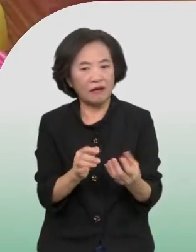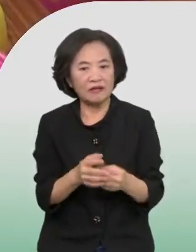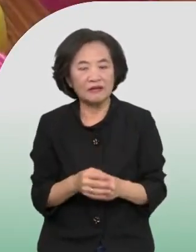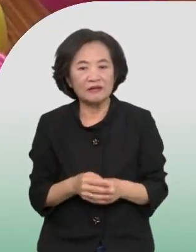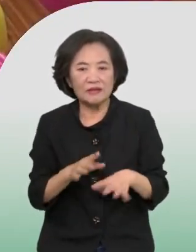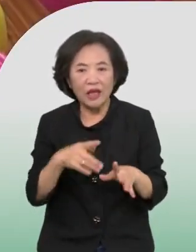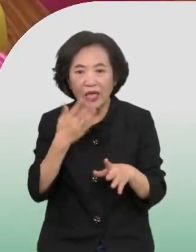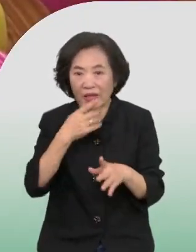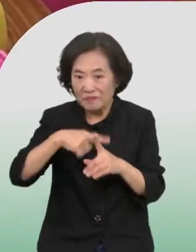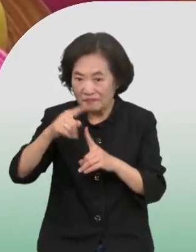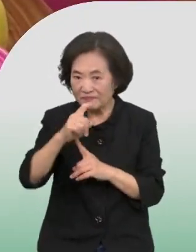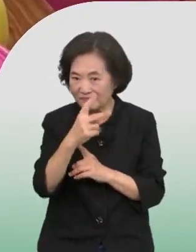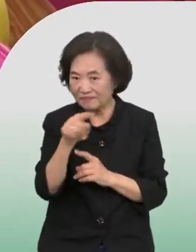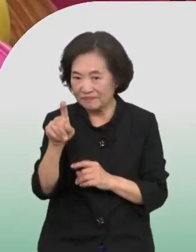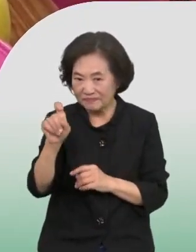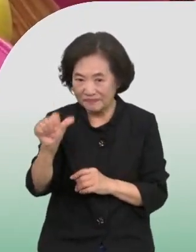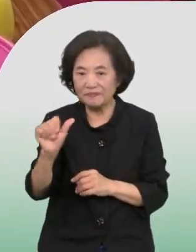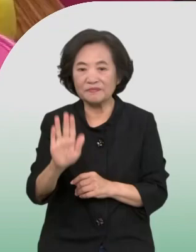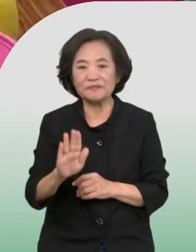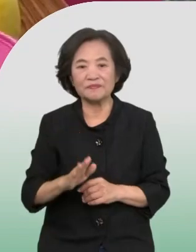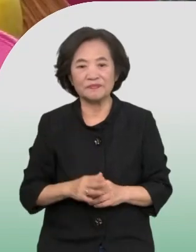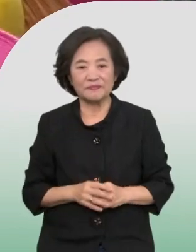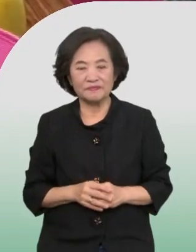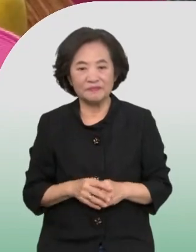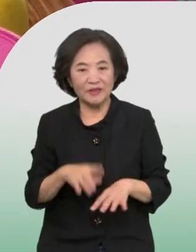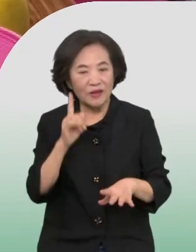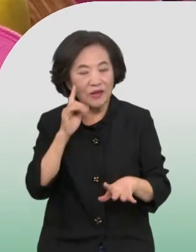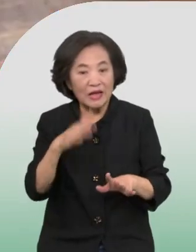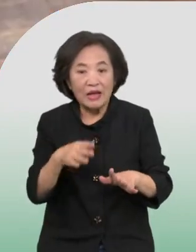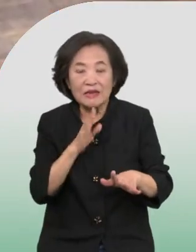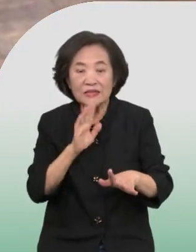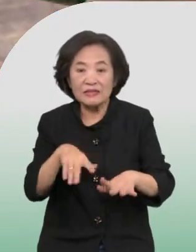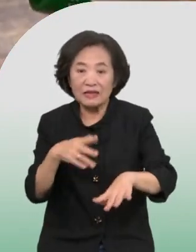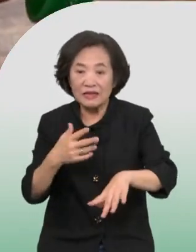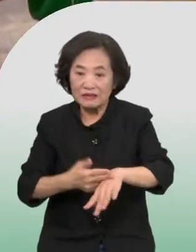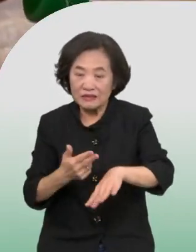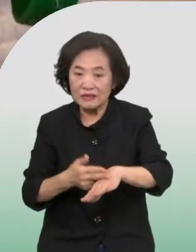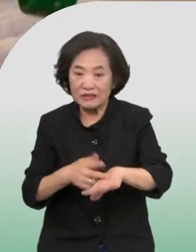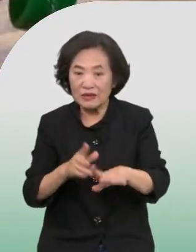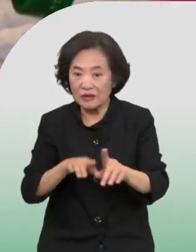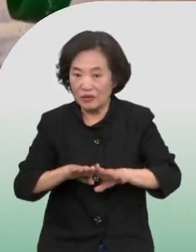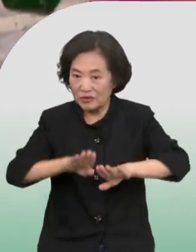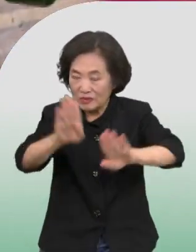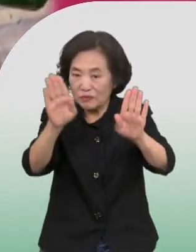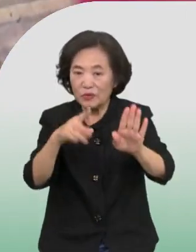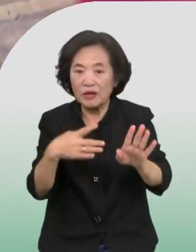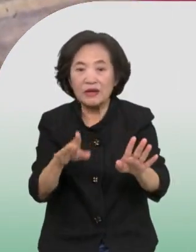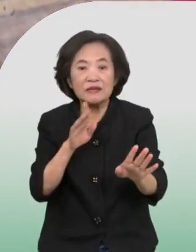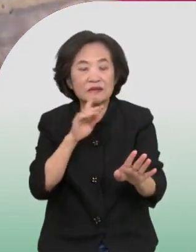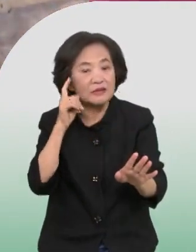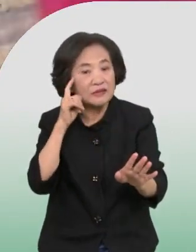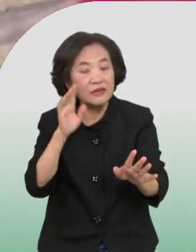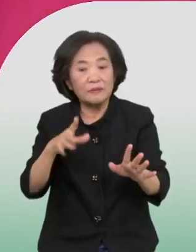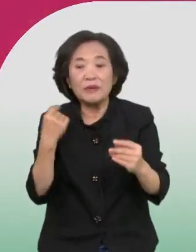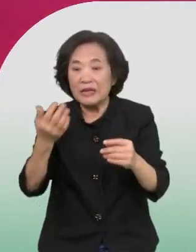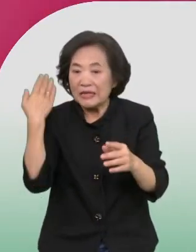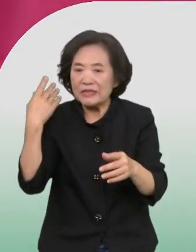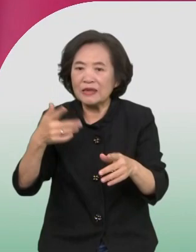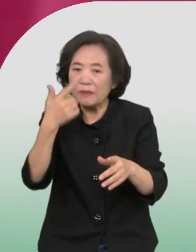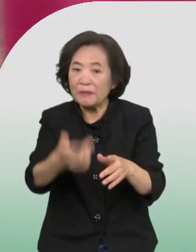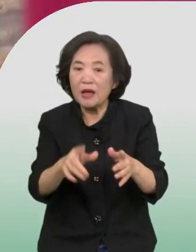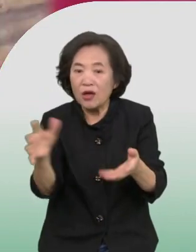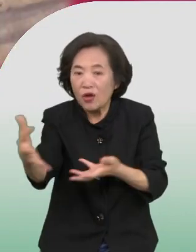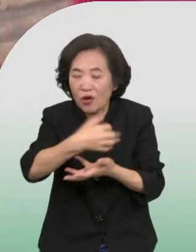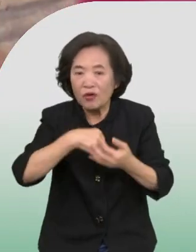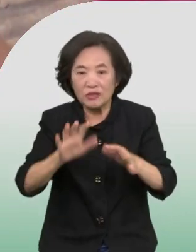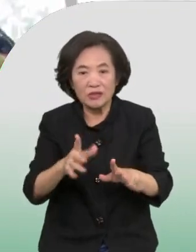途也有十二到十五途之间红果，国家从造手技术推广，增加造手嘅弹性，稳定云担油